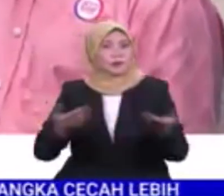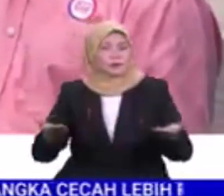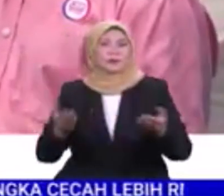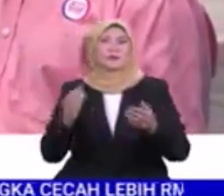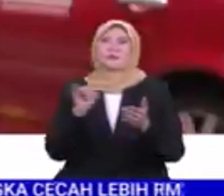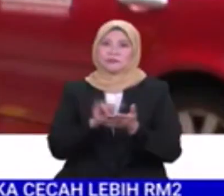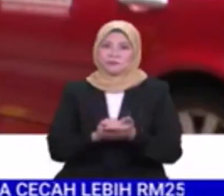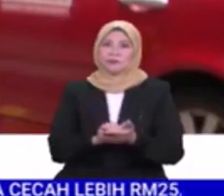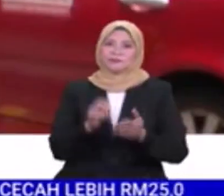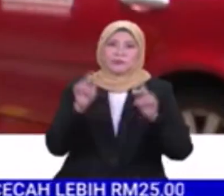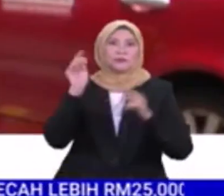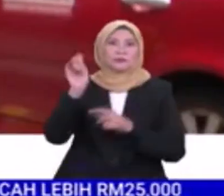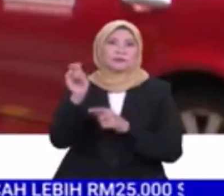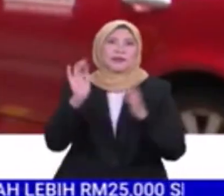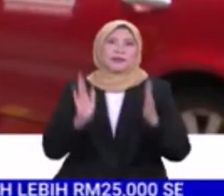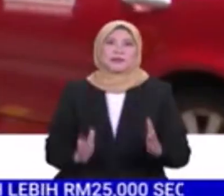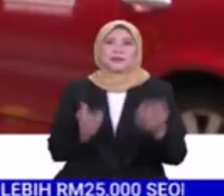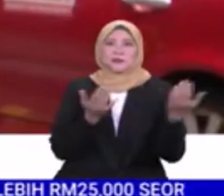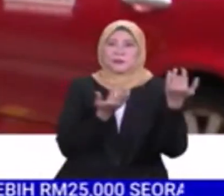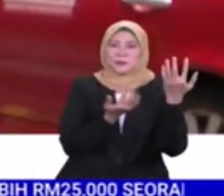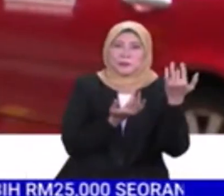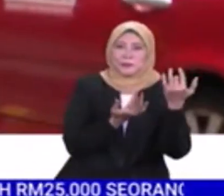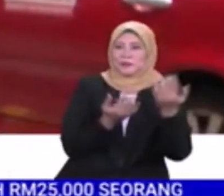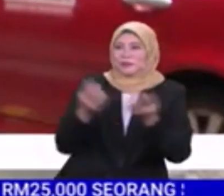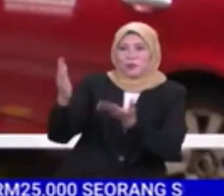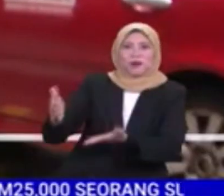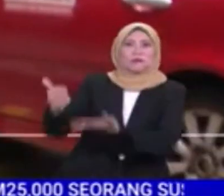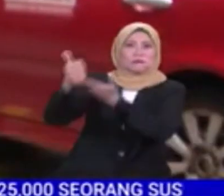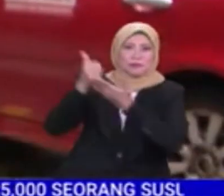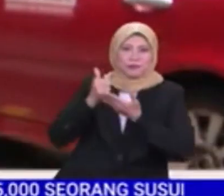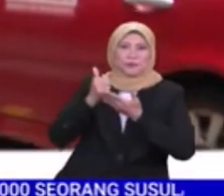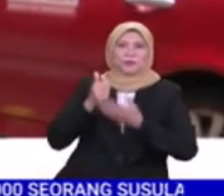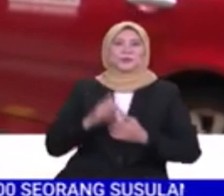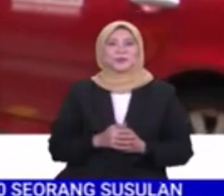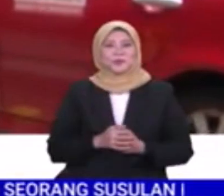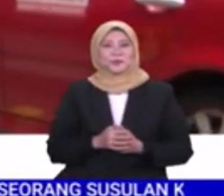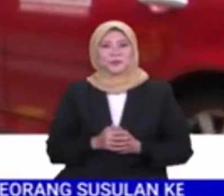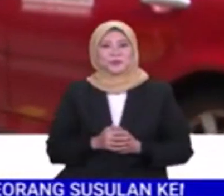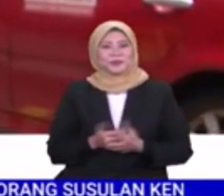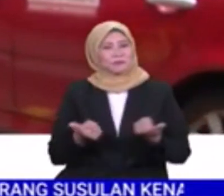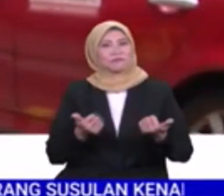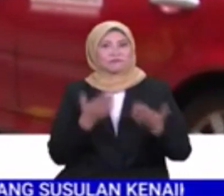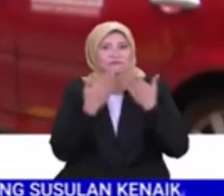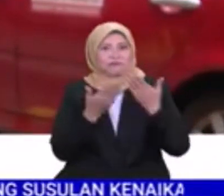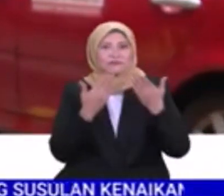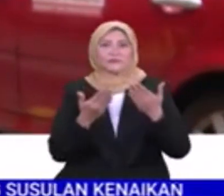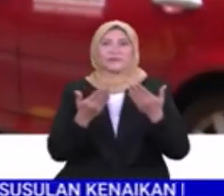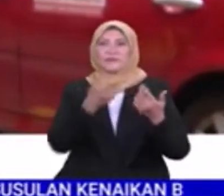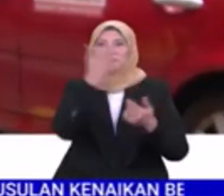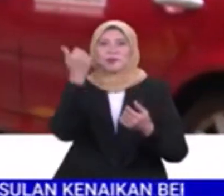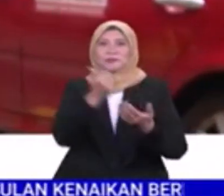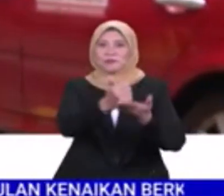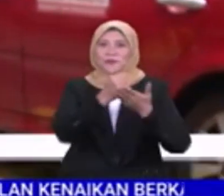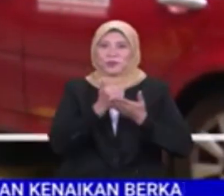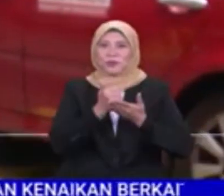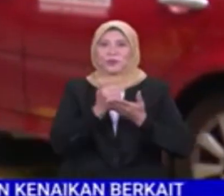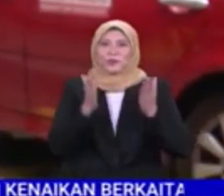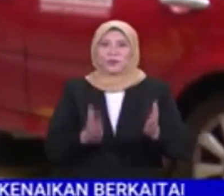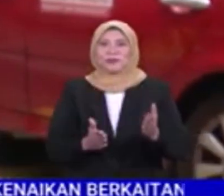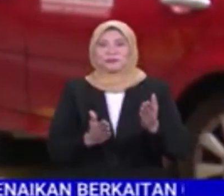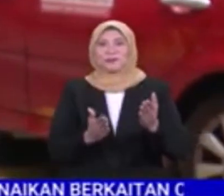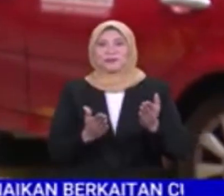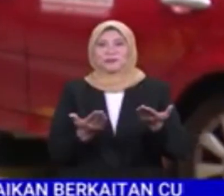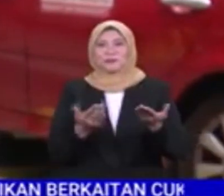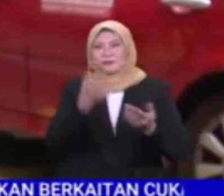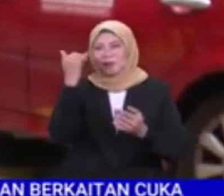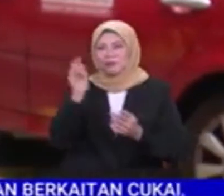amat dinantikan. Kita rasa gembira lah sebab at least dia ada ambil hati lah orang teksi. Dia pun tahu pendapatan teksi pun